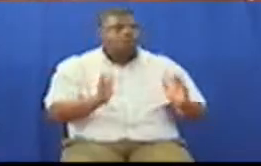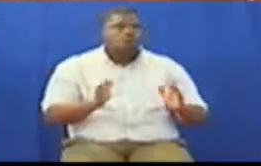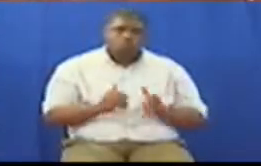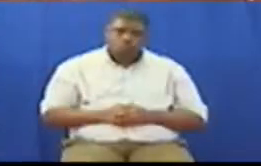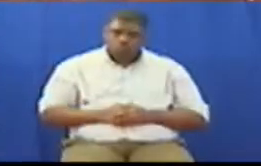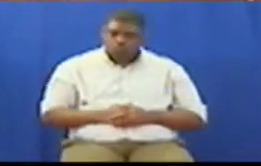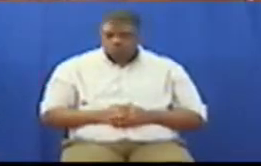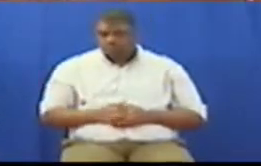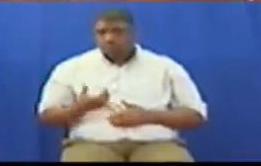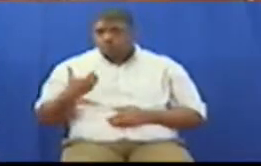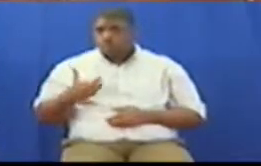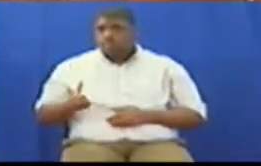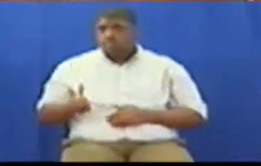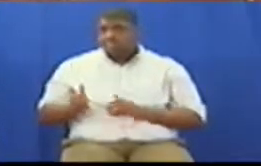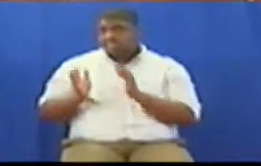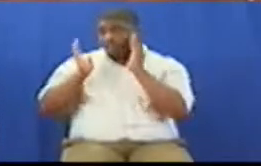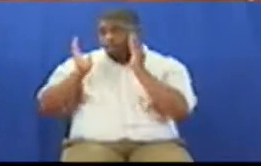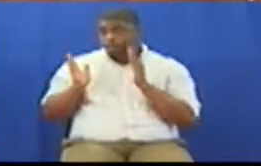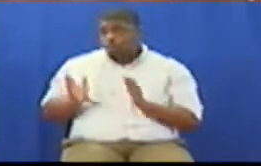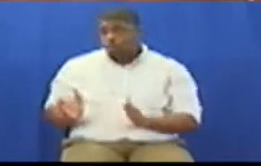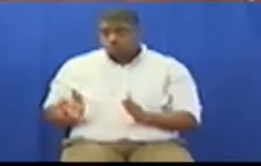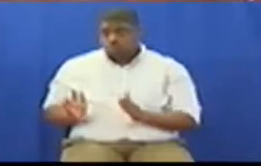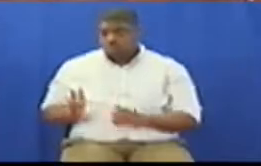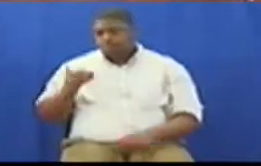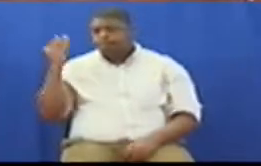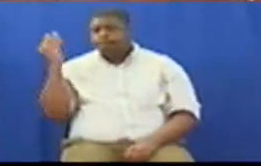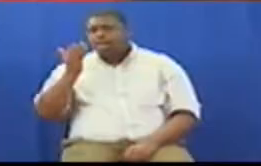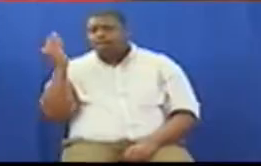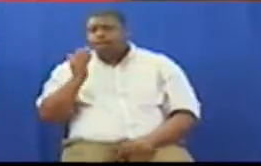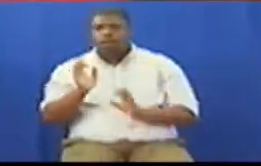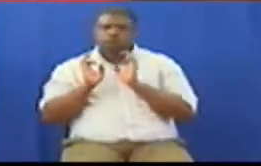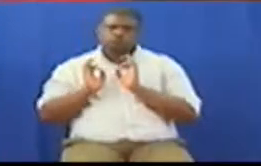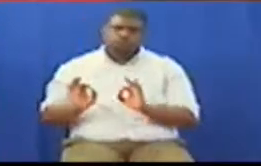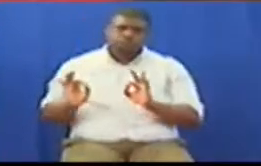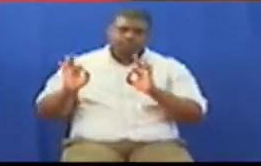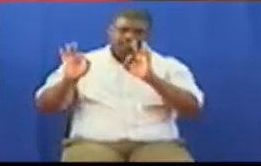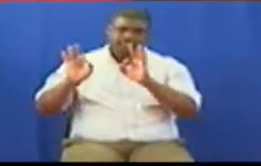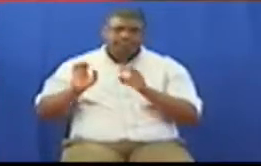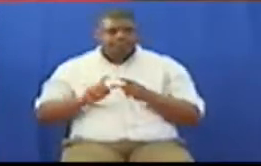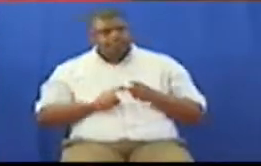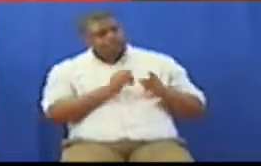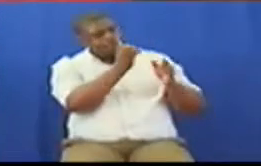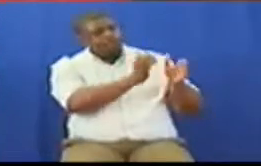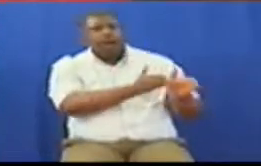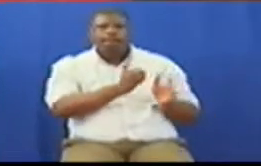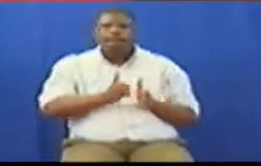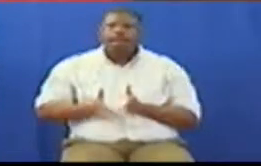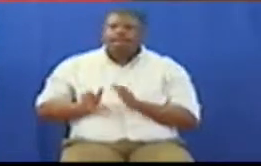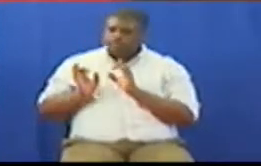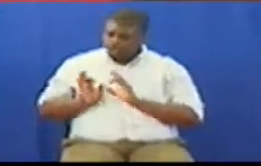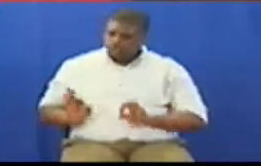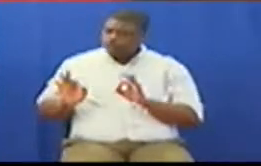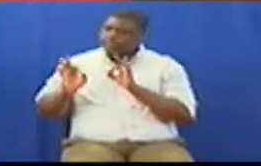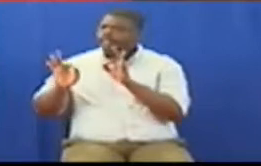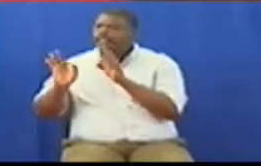Mheshimiwa Waziri Mkuu, hotuba yake ni nzuri, mipango ni mizuri, lakini nyakati zenyewe ndio sio